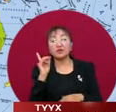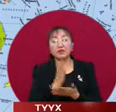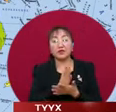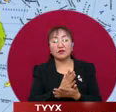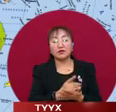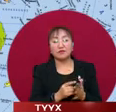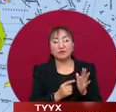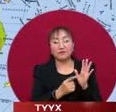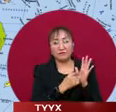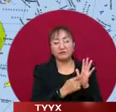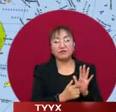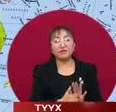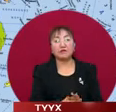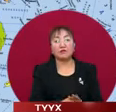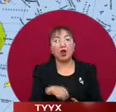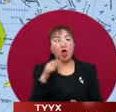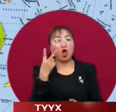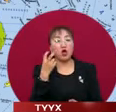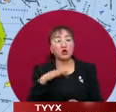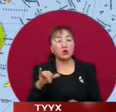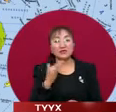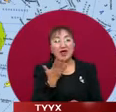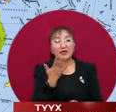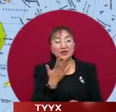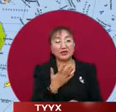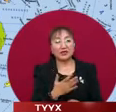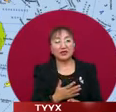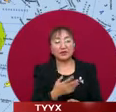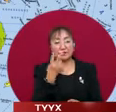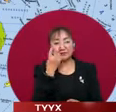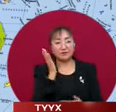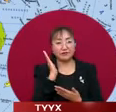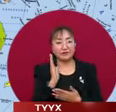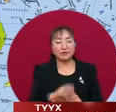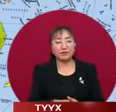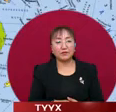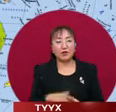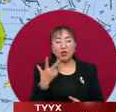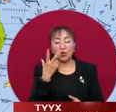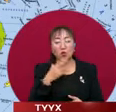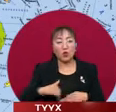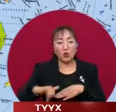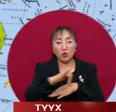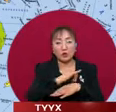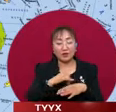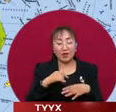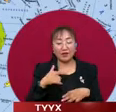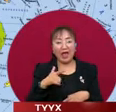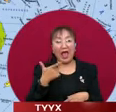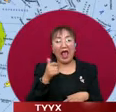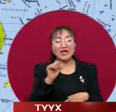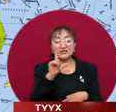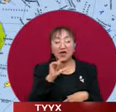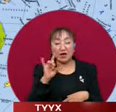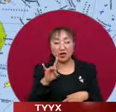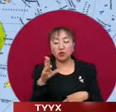бидний танилцж байгаа хоёр улс маань энд орших нь. Эдгээр гурван эртний улс маань газар дундын тэнгисээр холбогдсон байрладаг